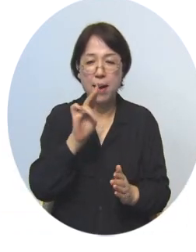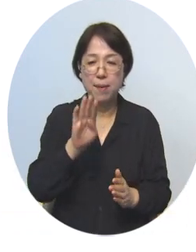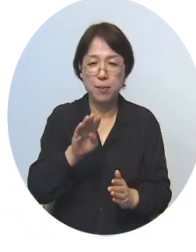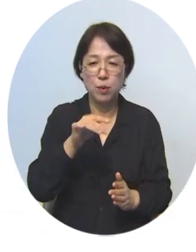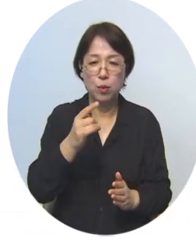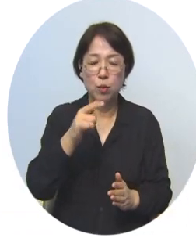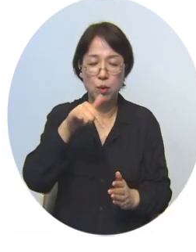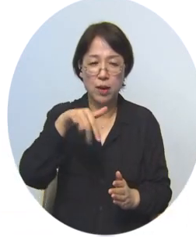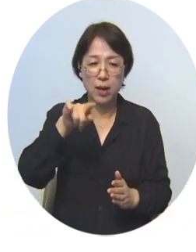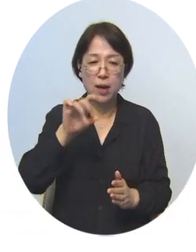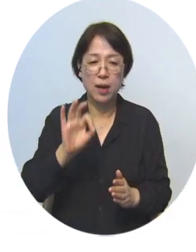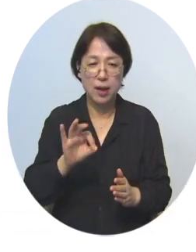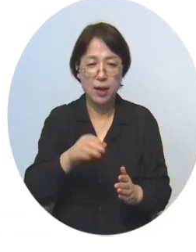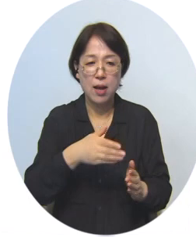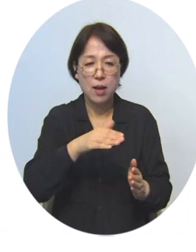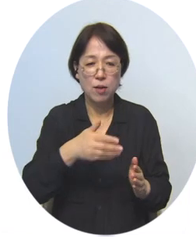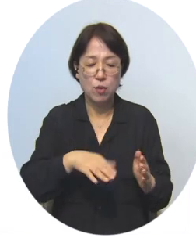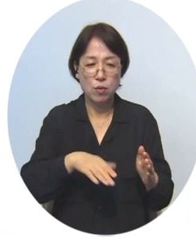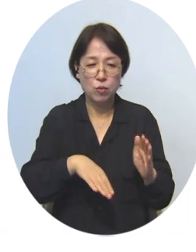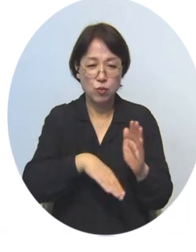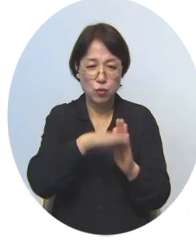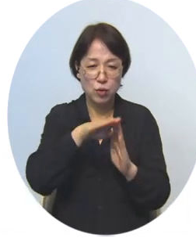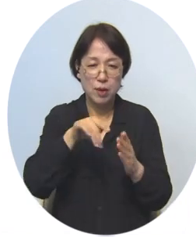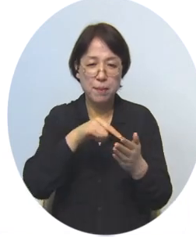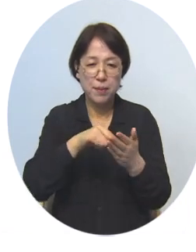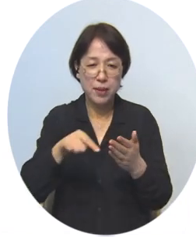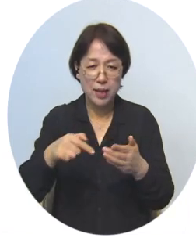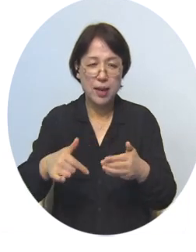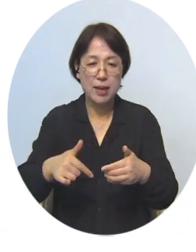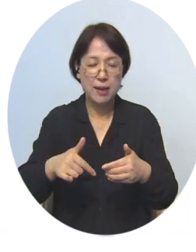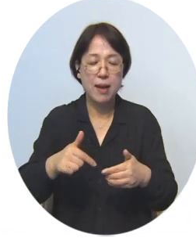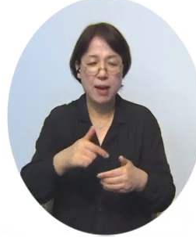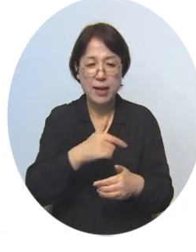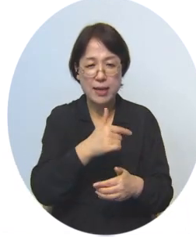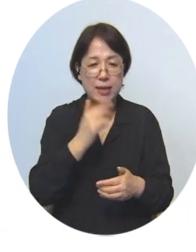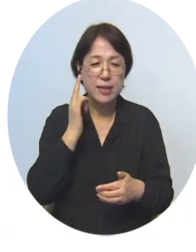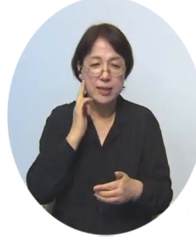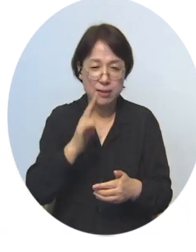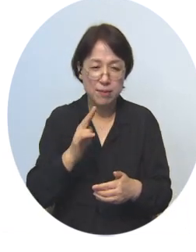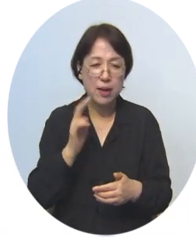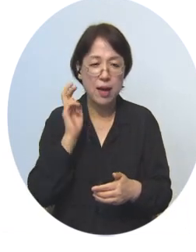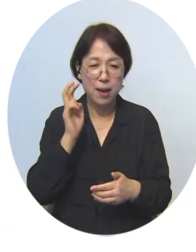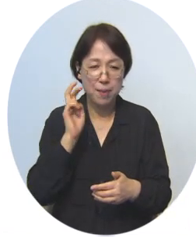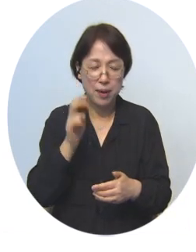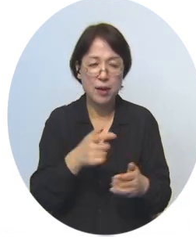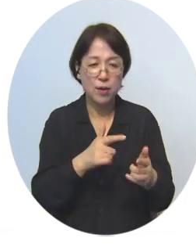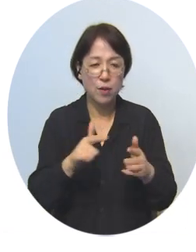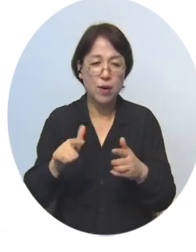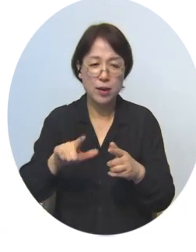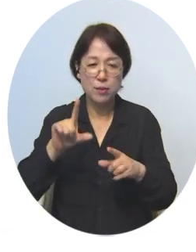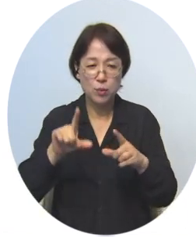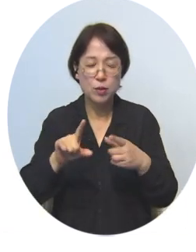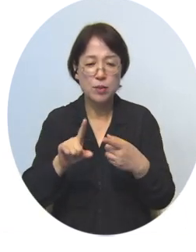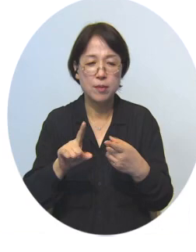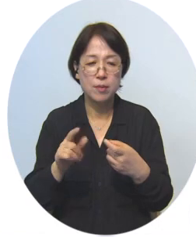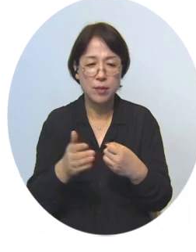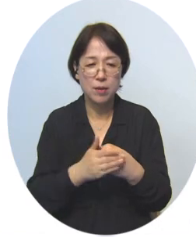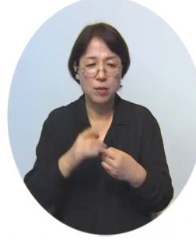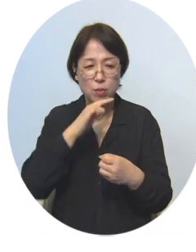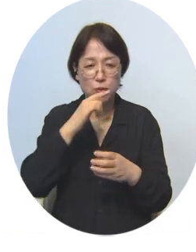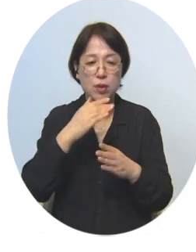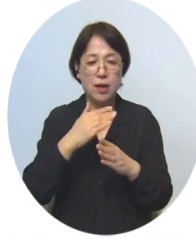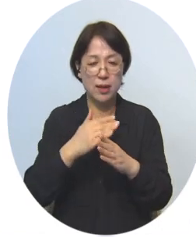여러 가지 민생의 어려움이 가중될 그러한 여지가 있고 그러한 상황들도 북한의 좀 반응에 또는